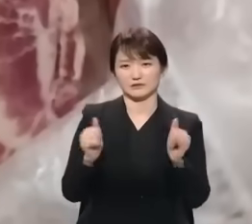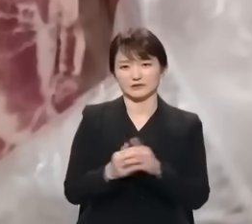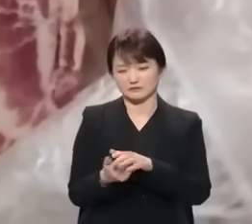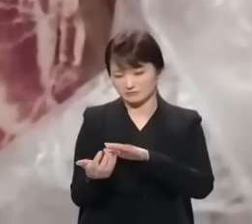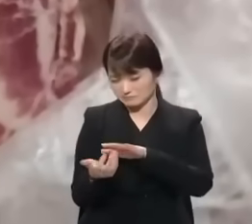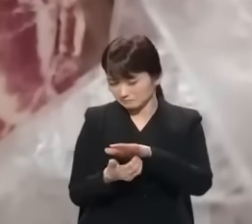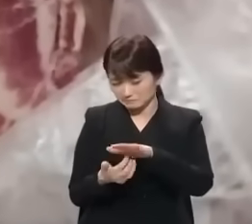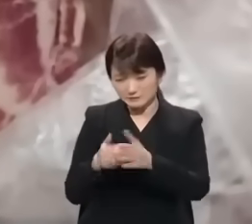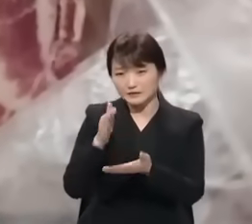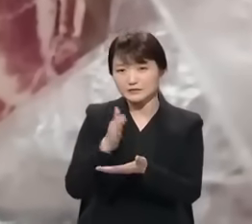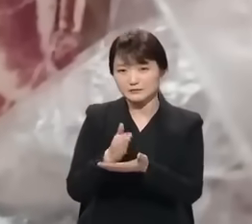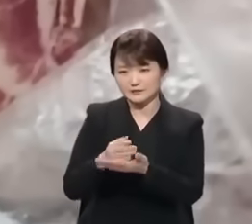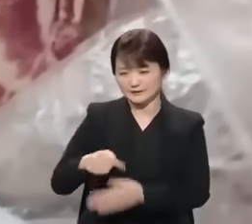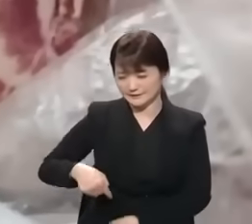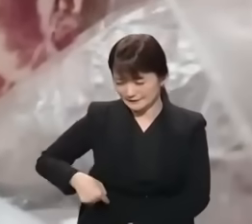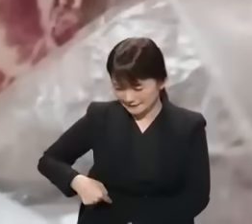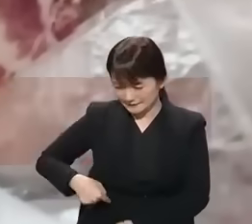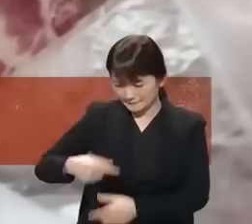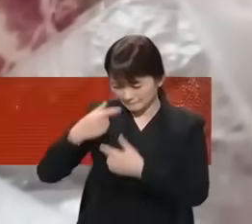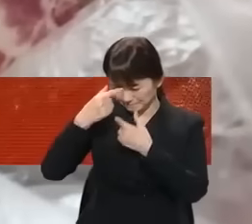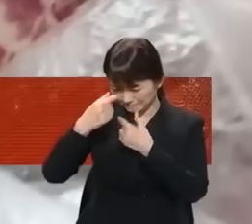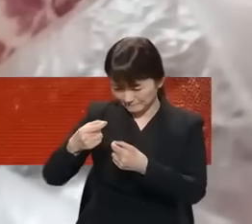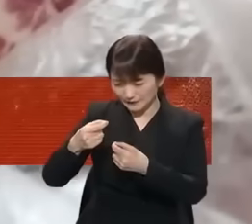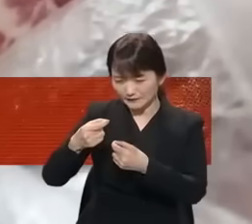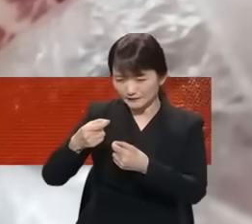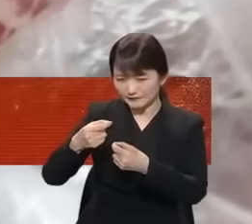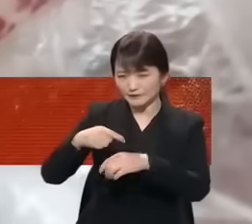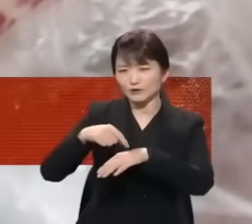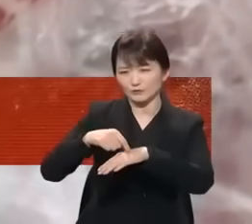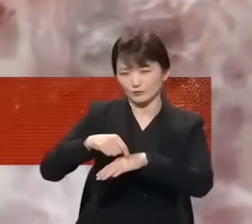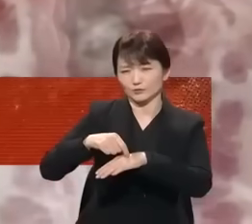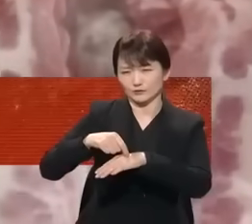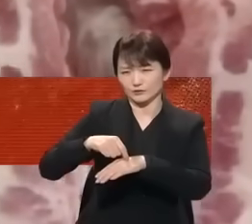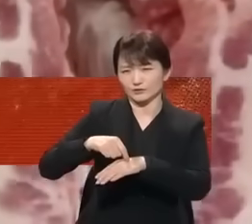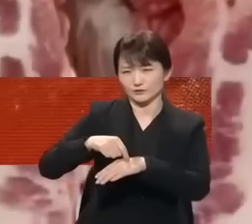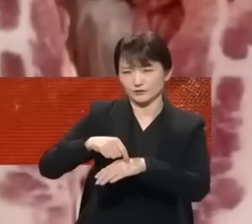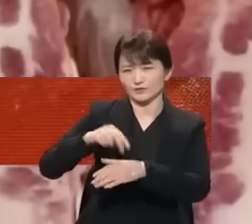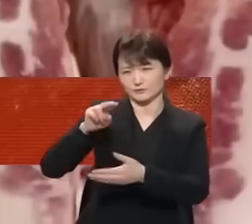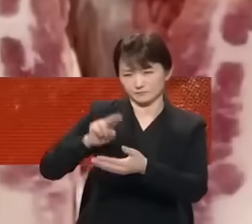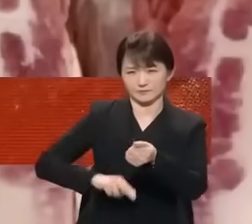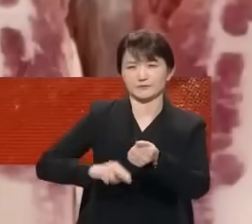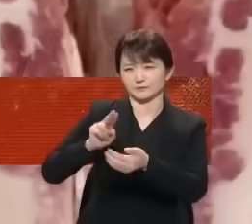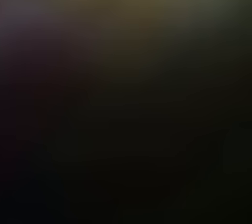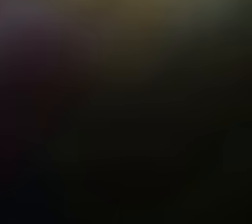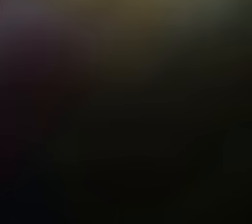않고 양심 있게 팔아야 된다라고 하는 것을 강하게 시사하고